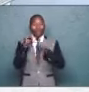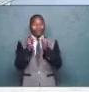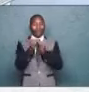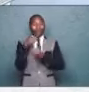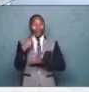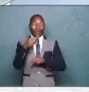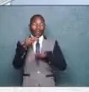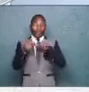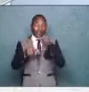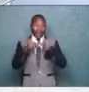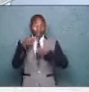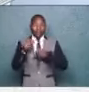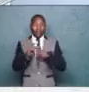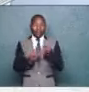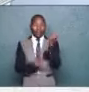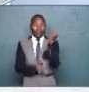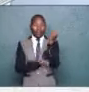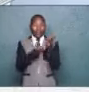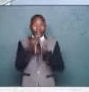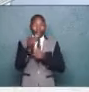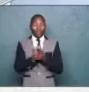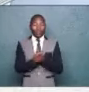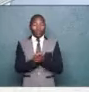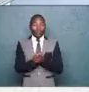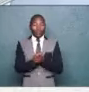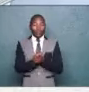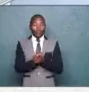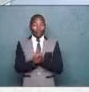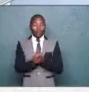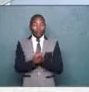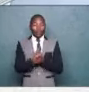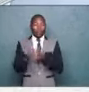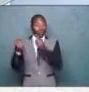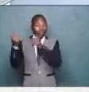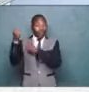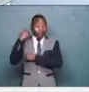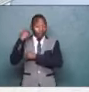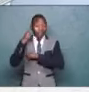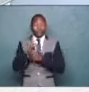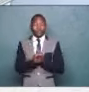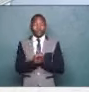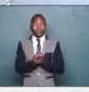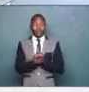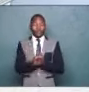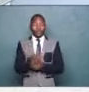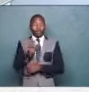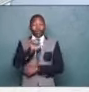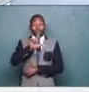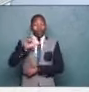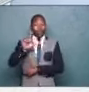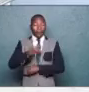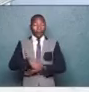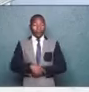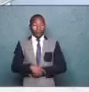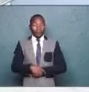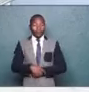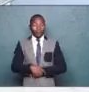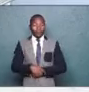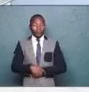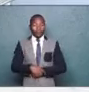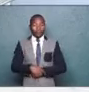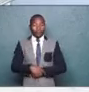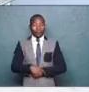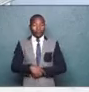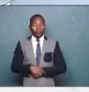December maboma awa. Mbelwa kapena kuti kumzimba, Lilongwe, Lilongwe